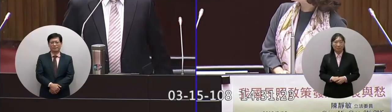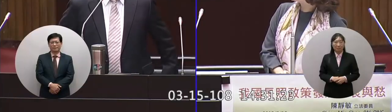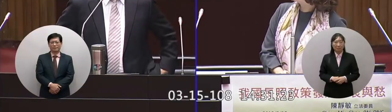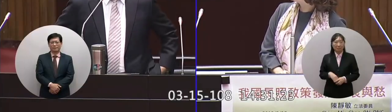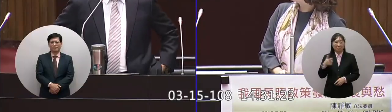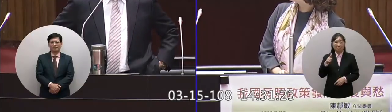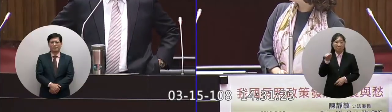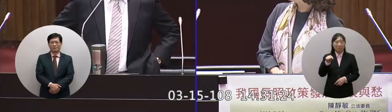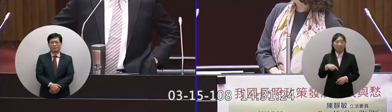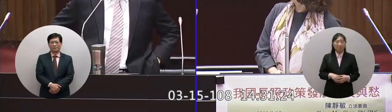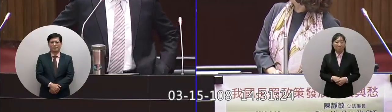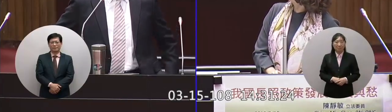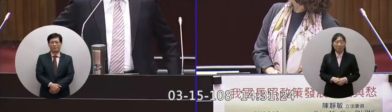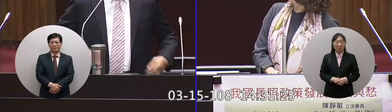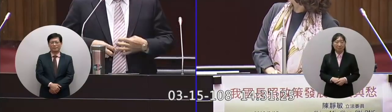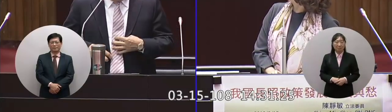不是这个，